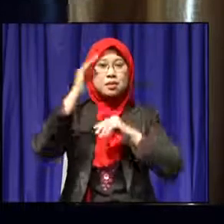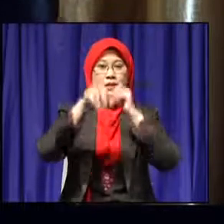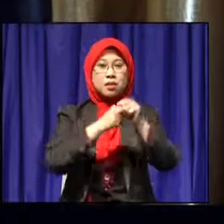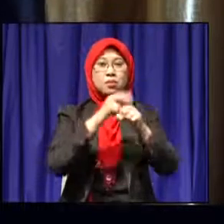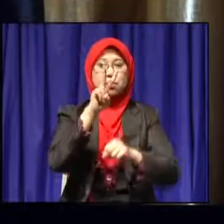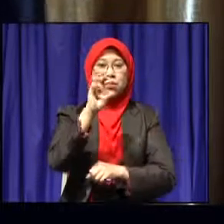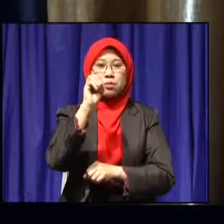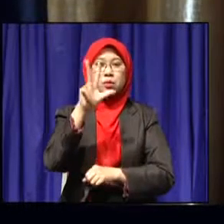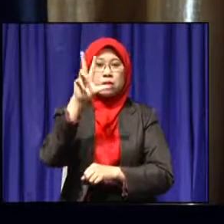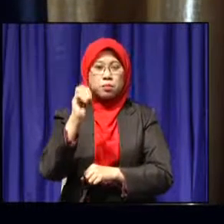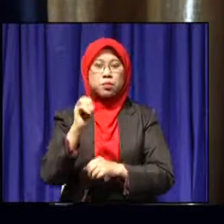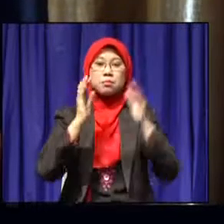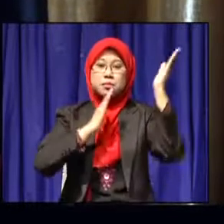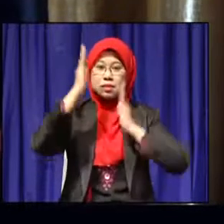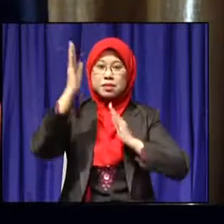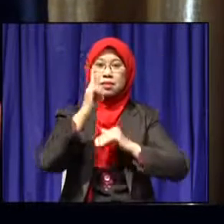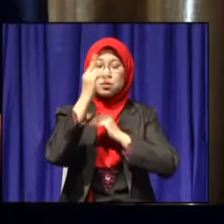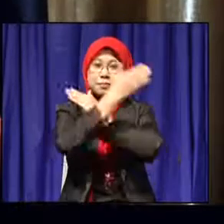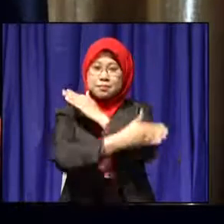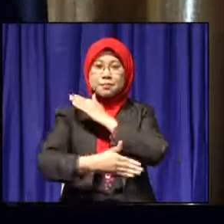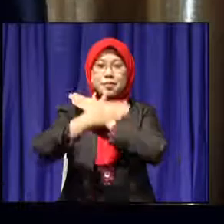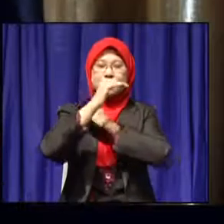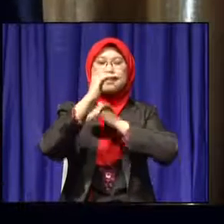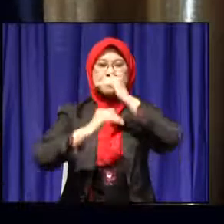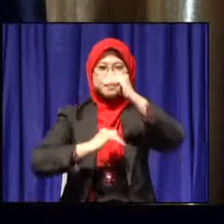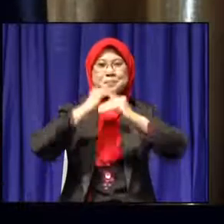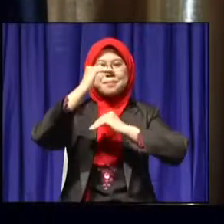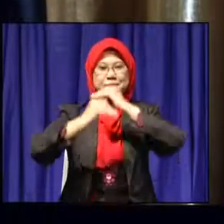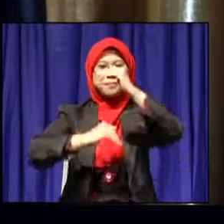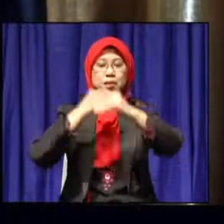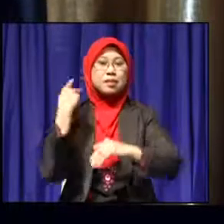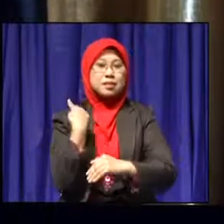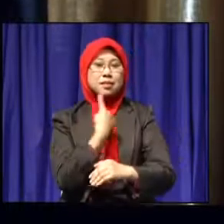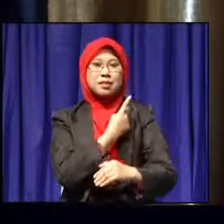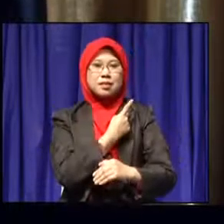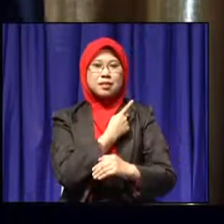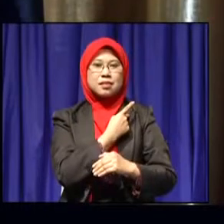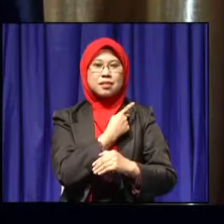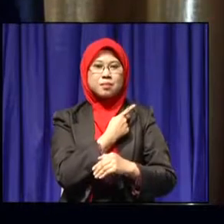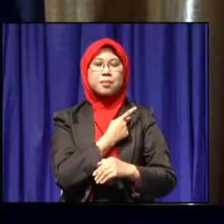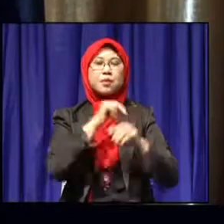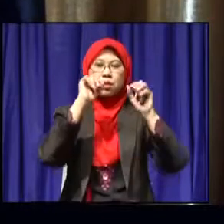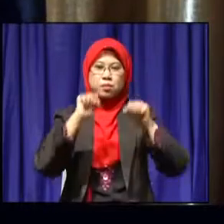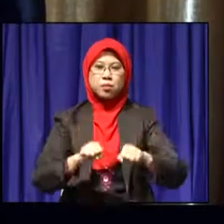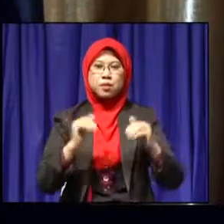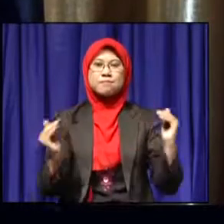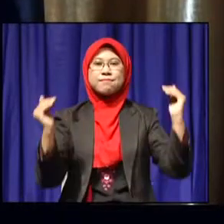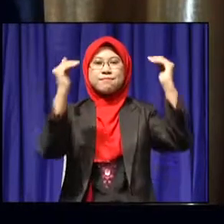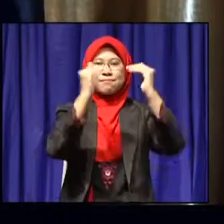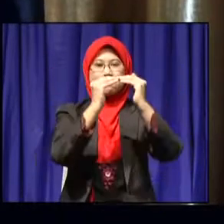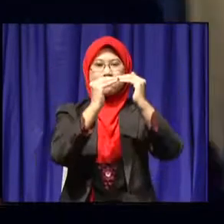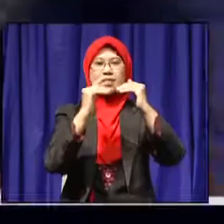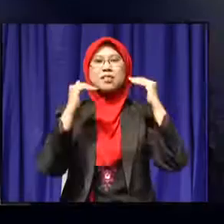2030 jadi jika dulu yang maju dan kita Kalijati setanding dengan negara-negara lain di